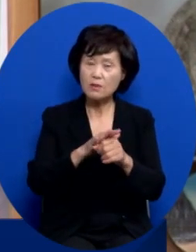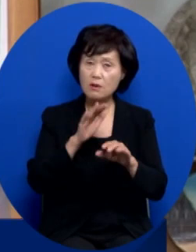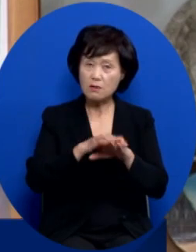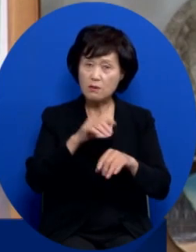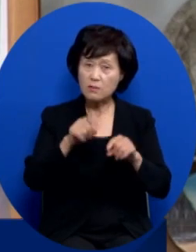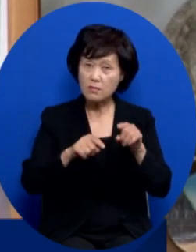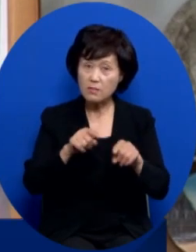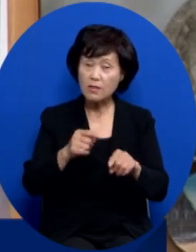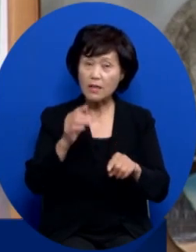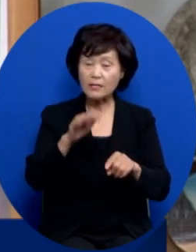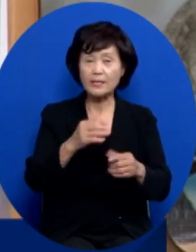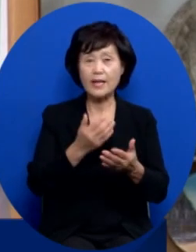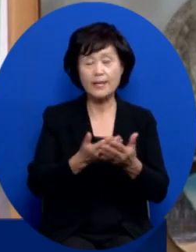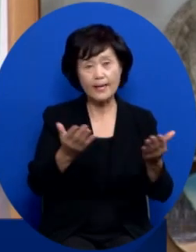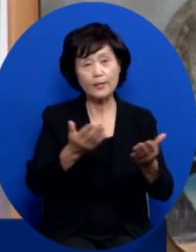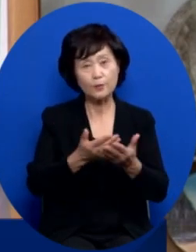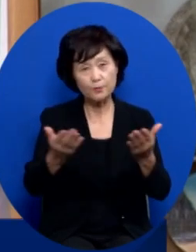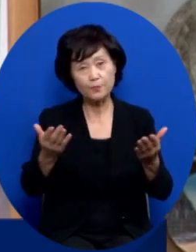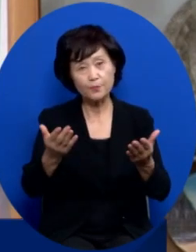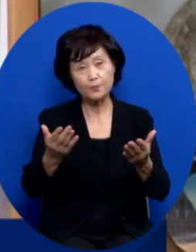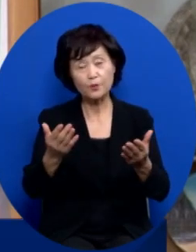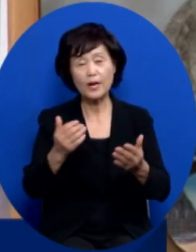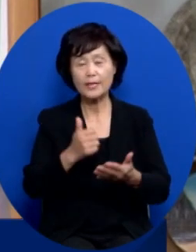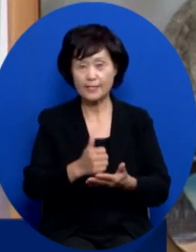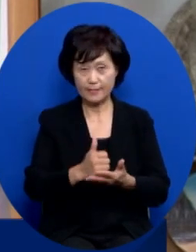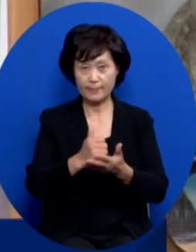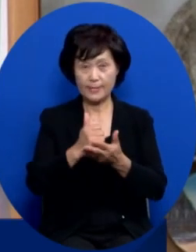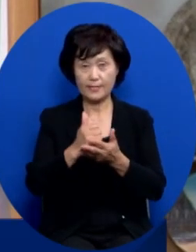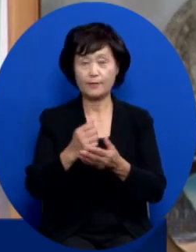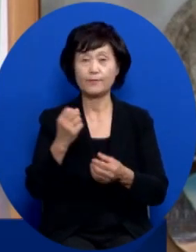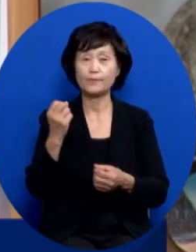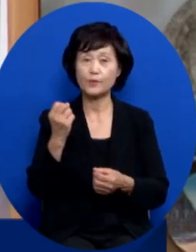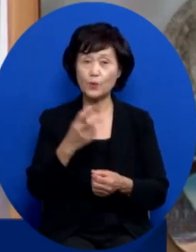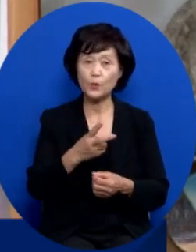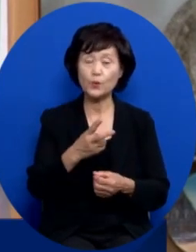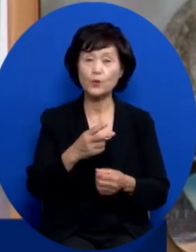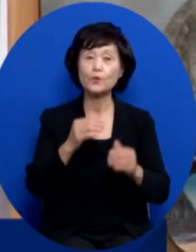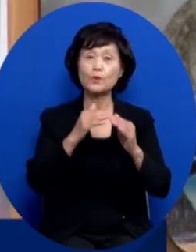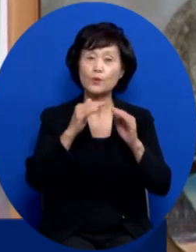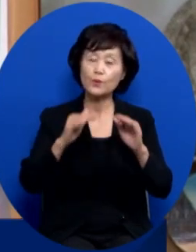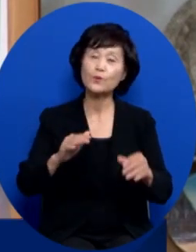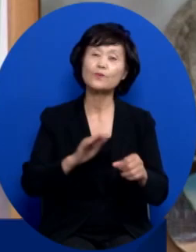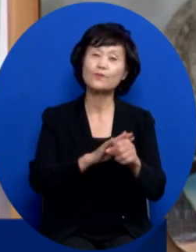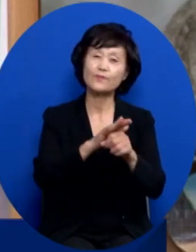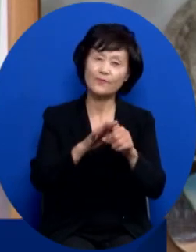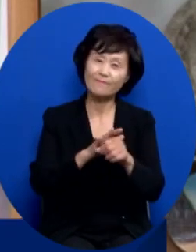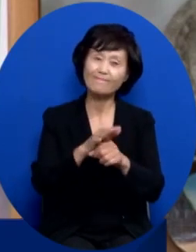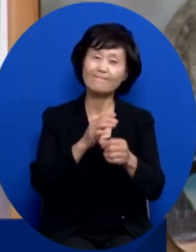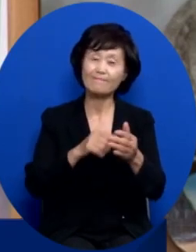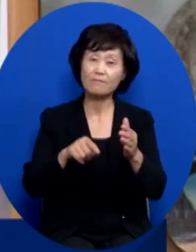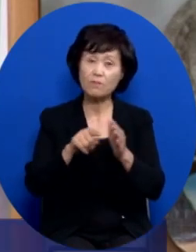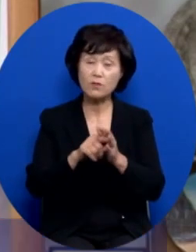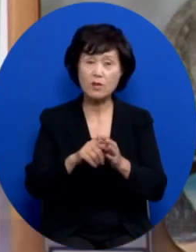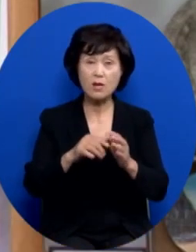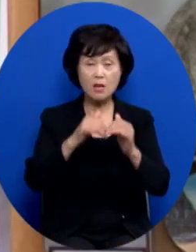실천함에 나눔과 또 섬김과 또 이웃 사랑을 위해 사회 공헌 활동